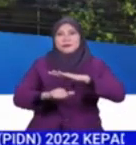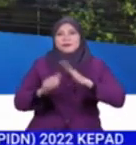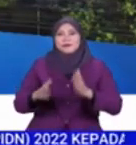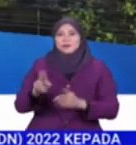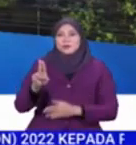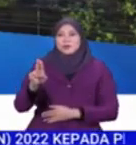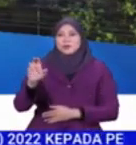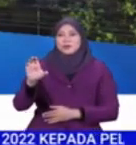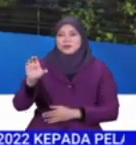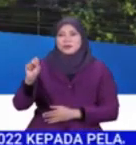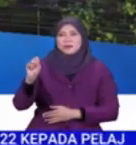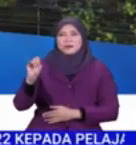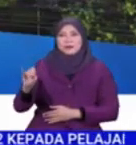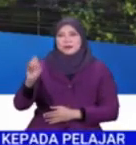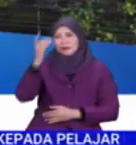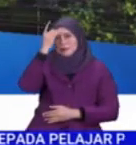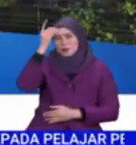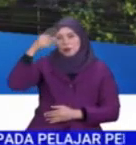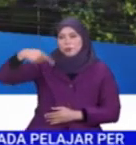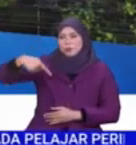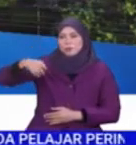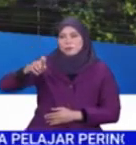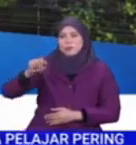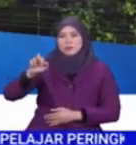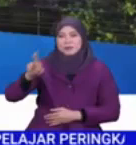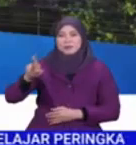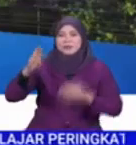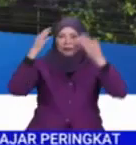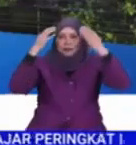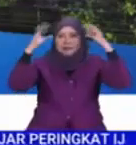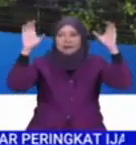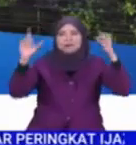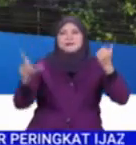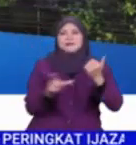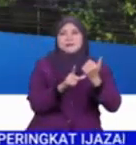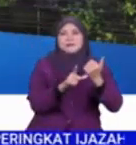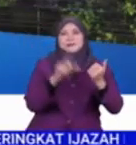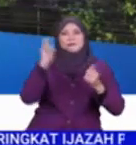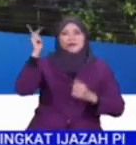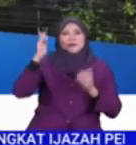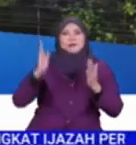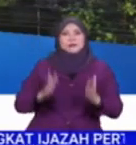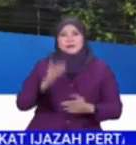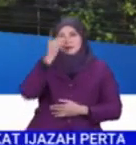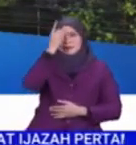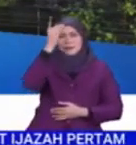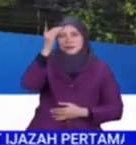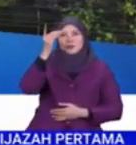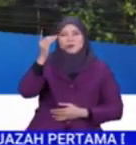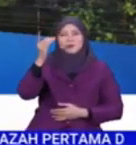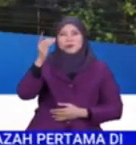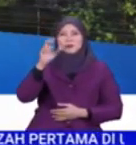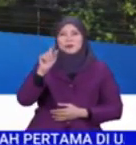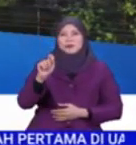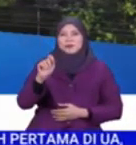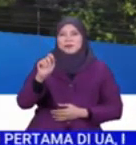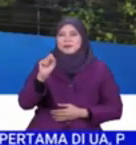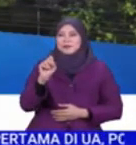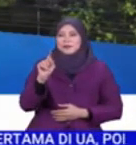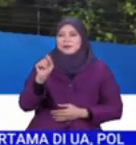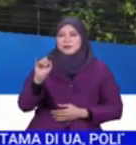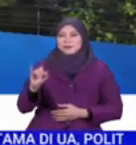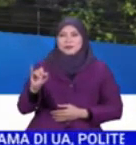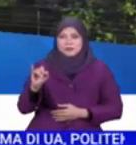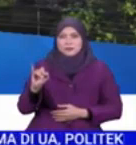Cai Datuk piteng netcash lele University usai Profesor Datu Insinyur teknology xdoktor City